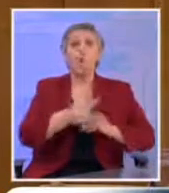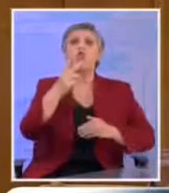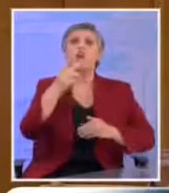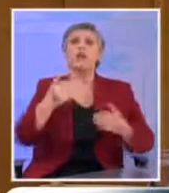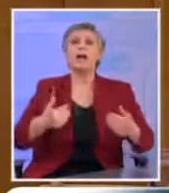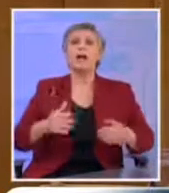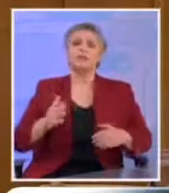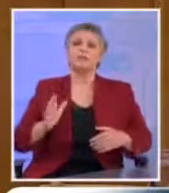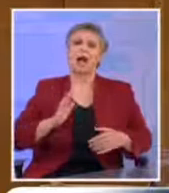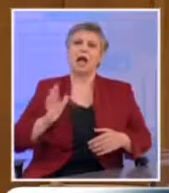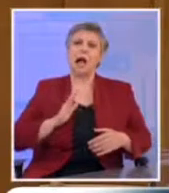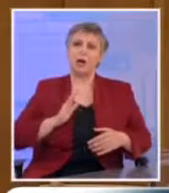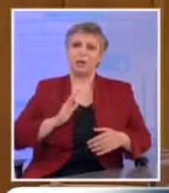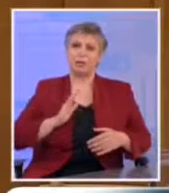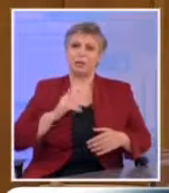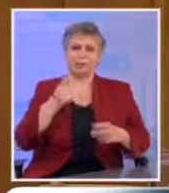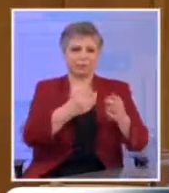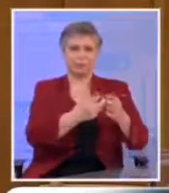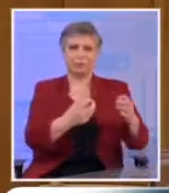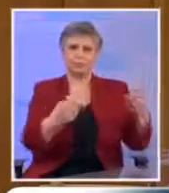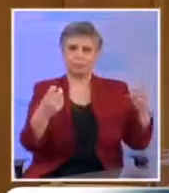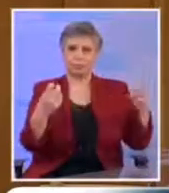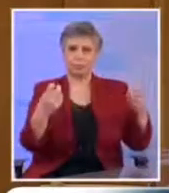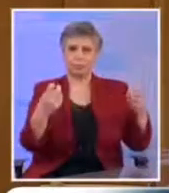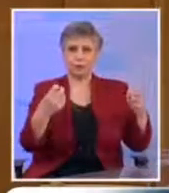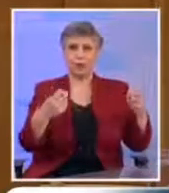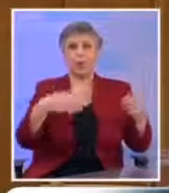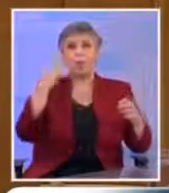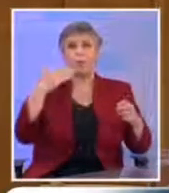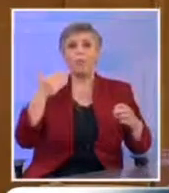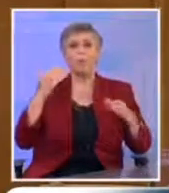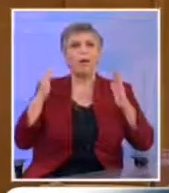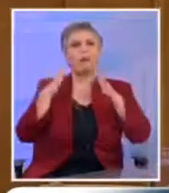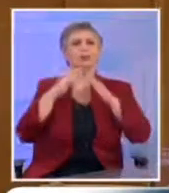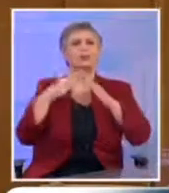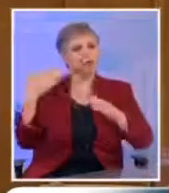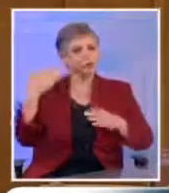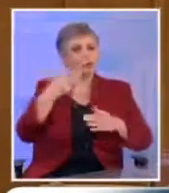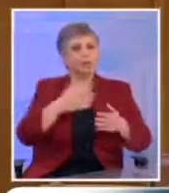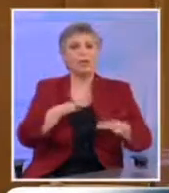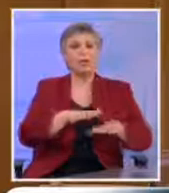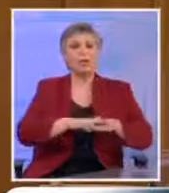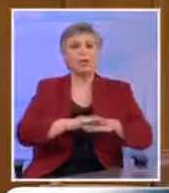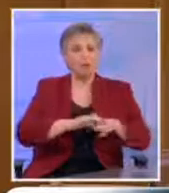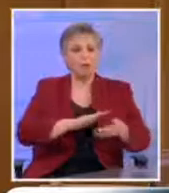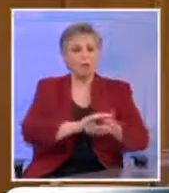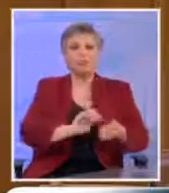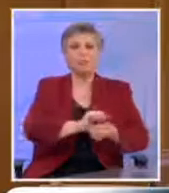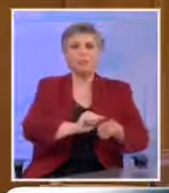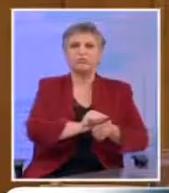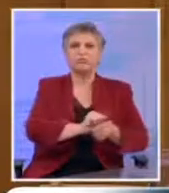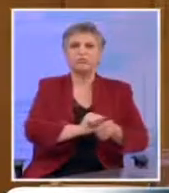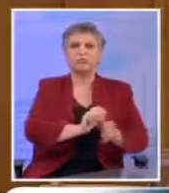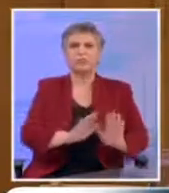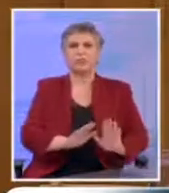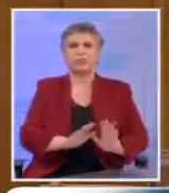το. Είναι ένας άνθρωπος που έχει τόση εξουσία και πώς τη χρησιμοποιεί και πώς την αξιοποιεί και